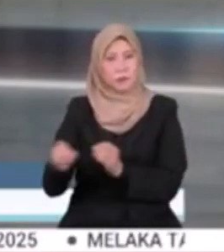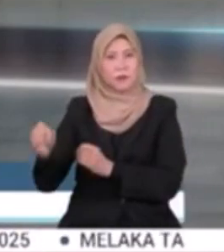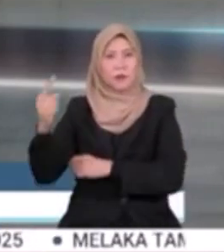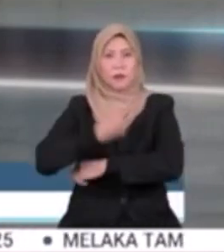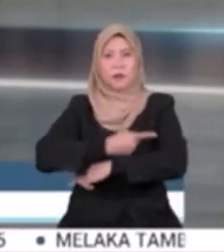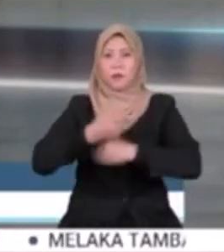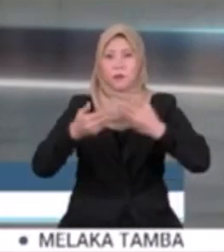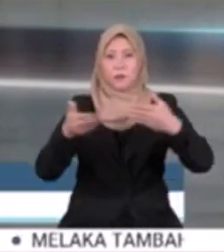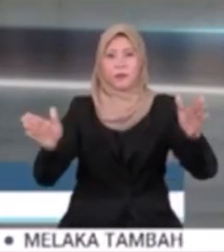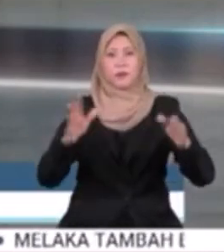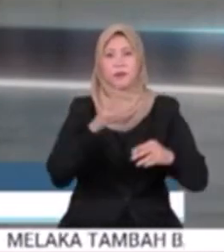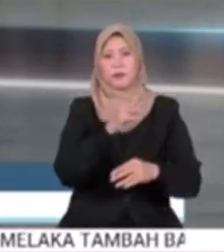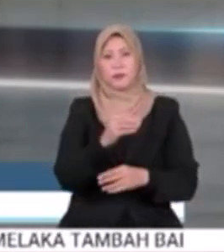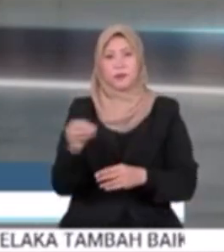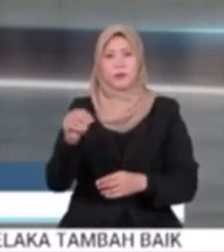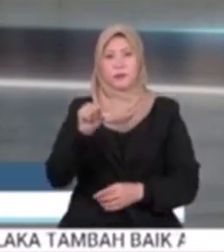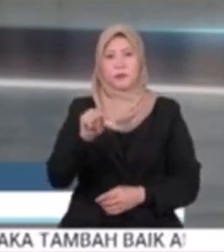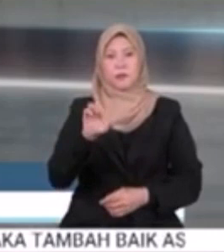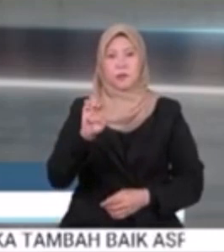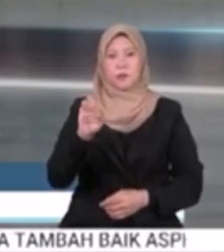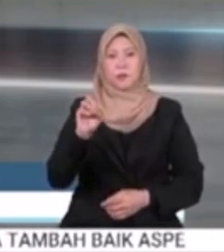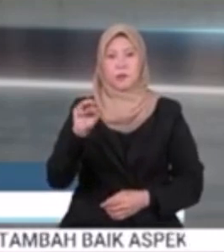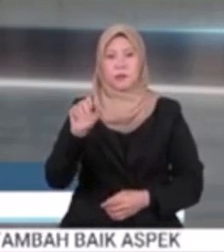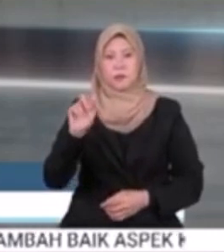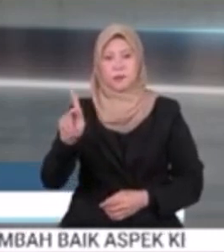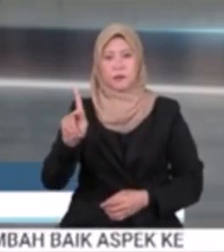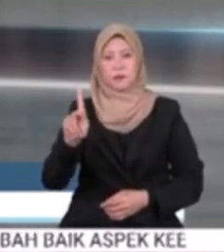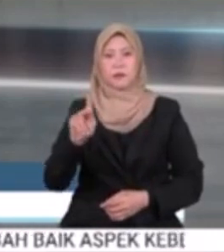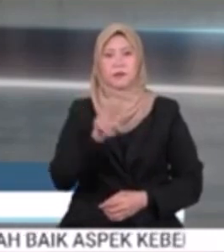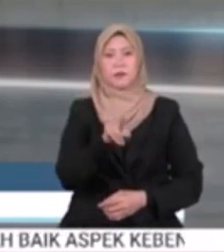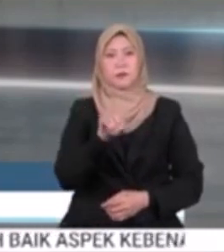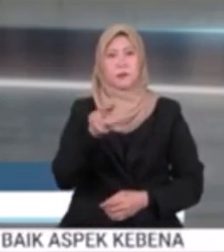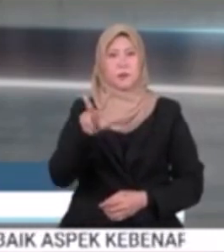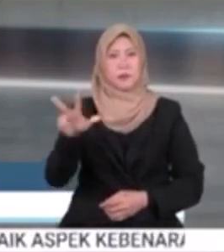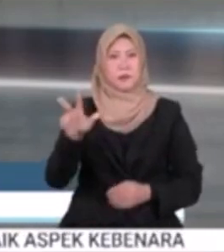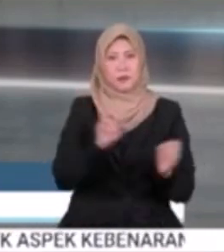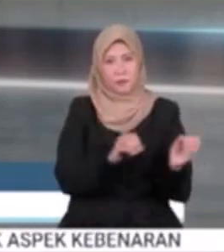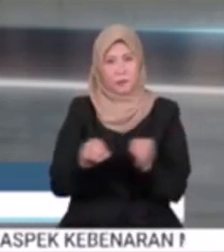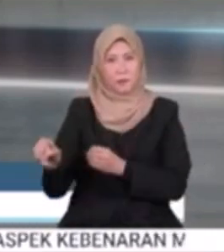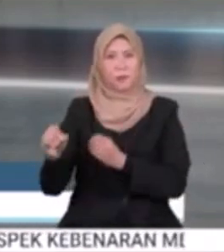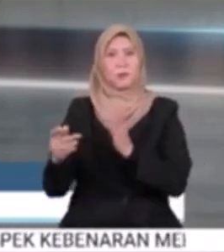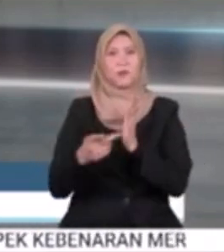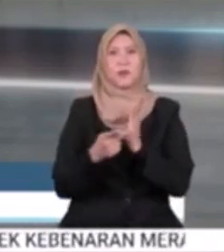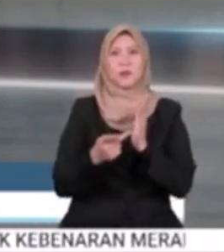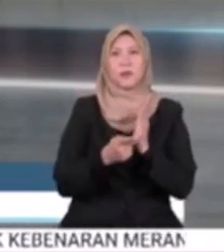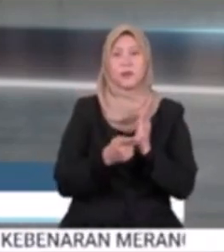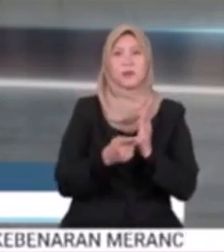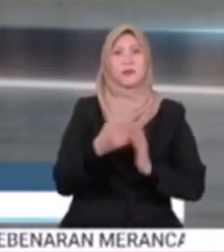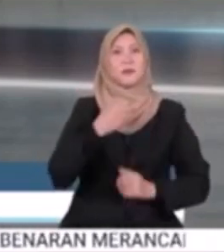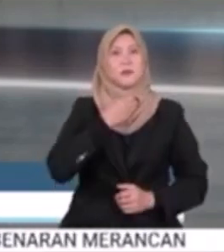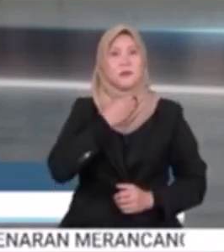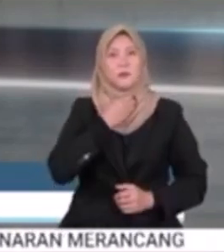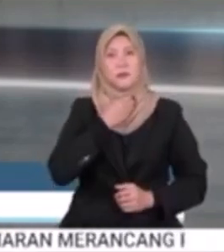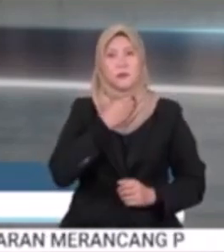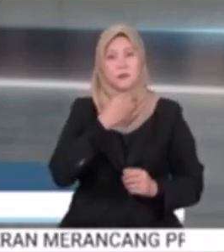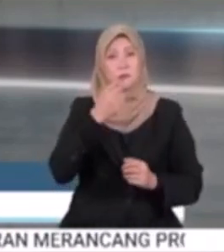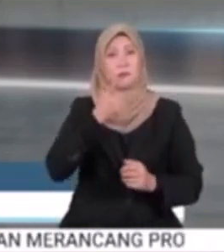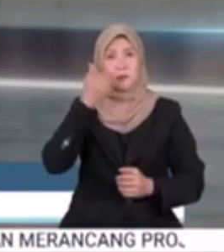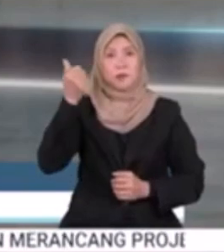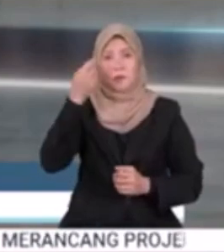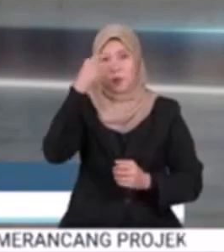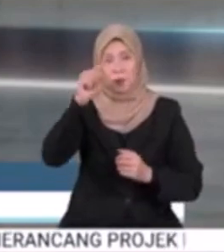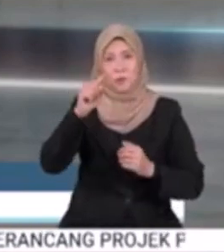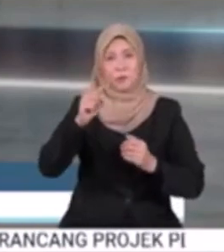Hari Terbuka dan Pameran Geomatik 2023, Geodex 2023 yang dianjurkan Politeknik Unku Omar Ipoh merupakan platform